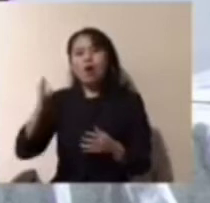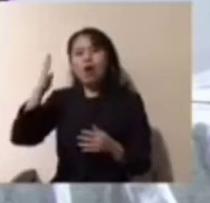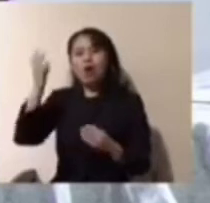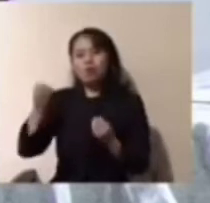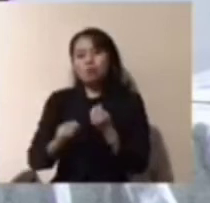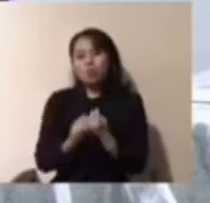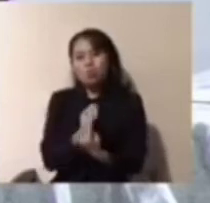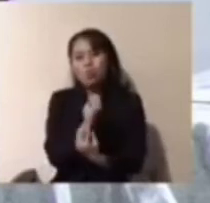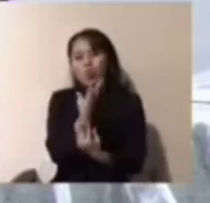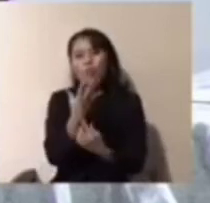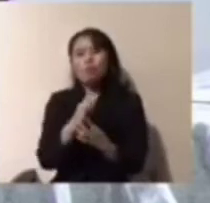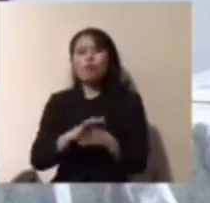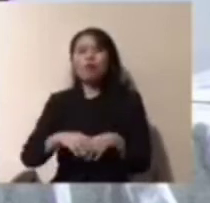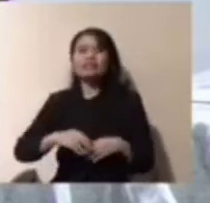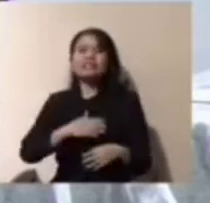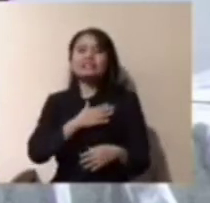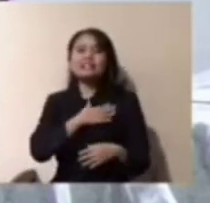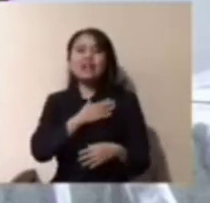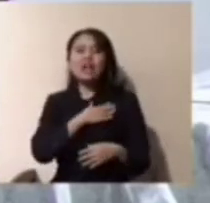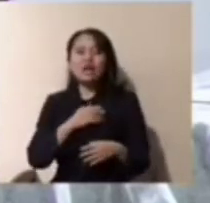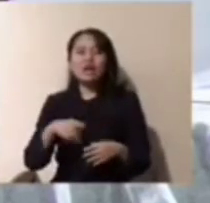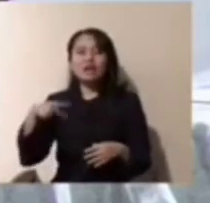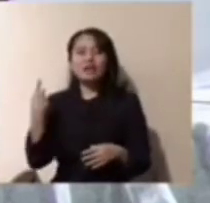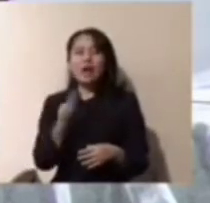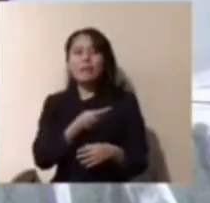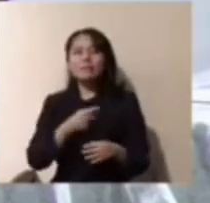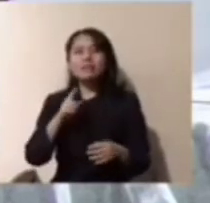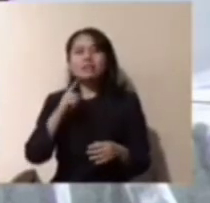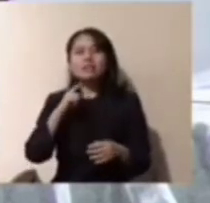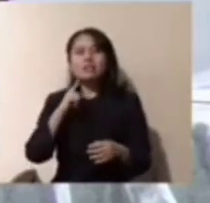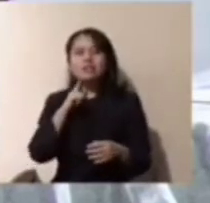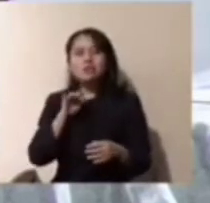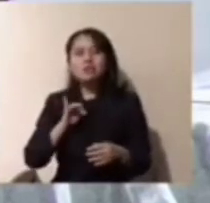Engkau menumbuhkan kesadaran kami sebagai bangsa.